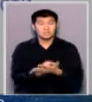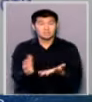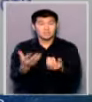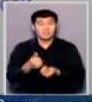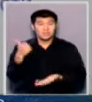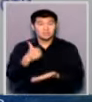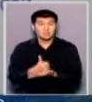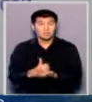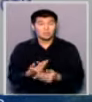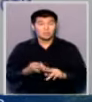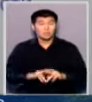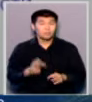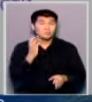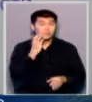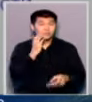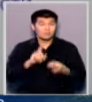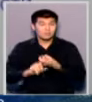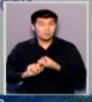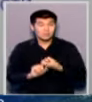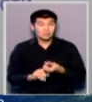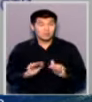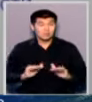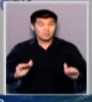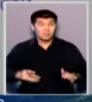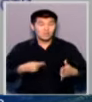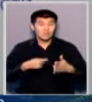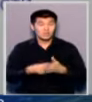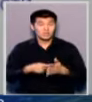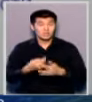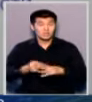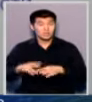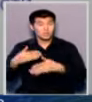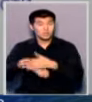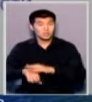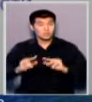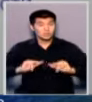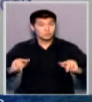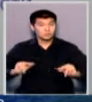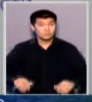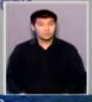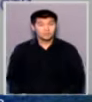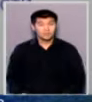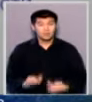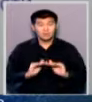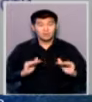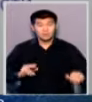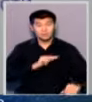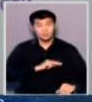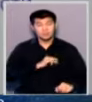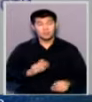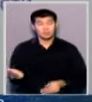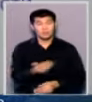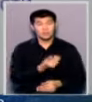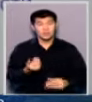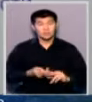басым көпшілігі бұл жүктілігіне байланысты, жаңа бала күтіміне байланысты демалысқа кететін ұстаздарымыз. Ал баламен жұмыс жасайтын барлық